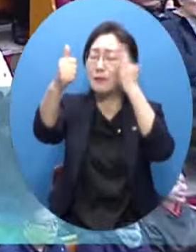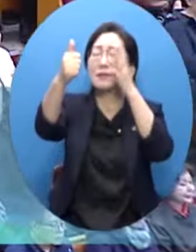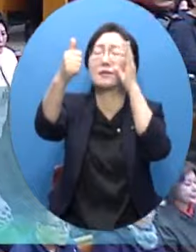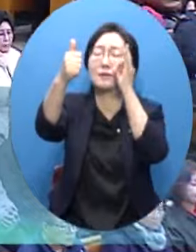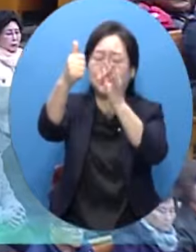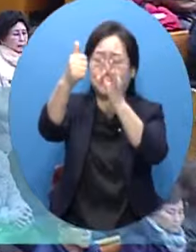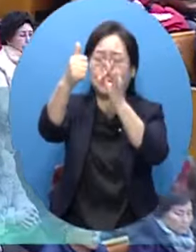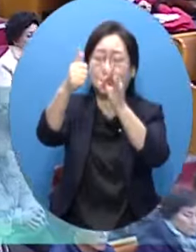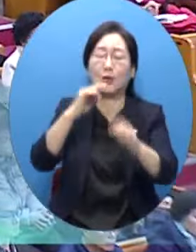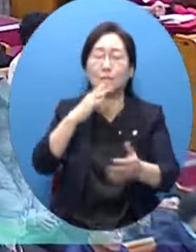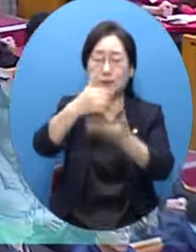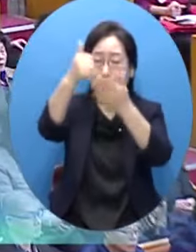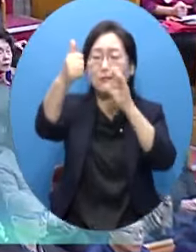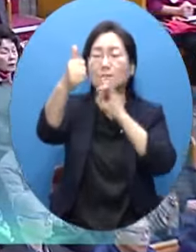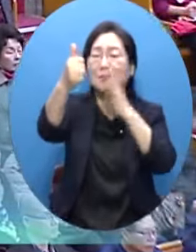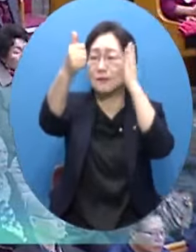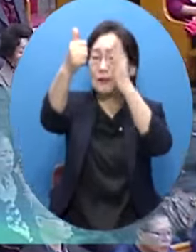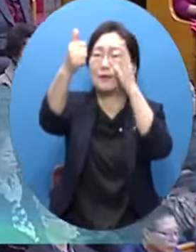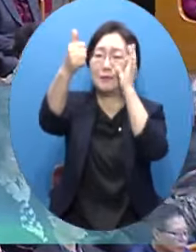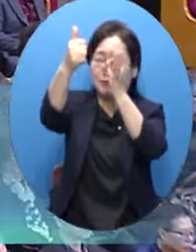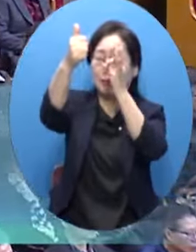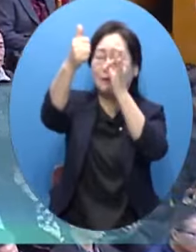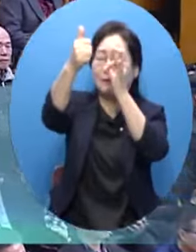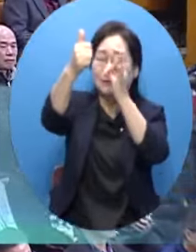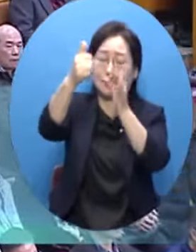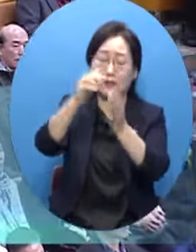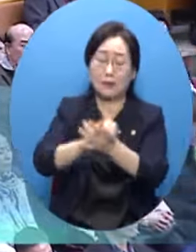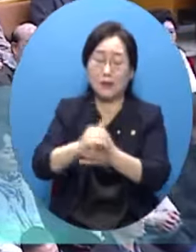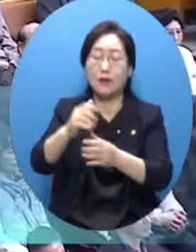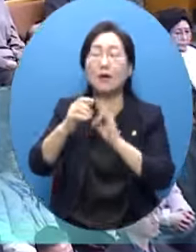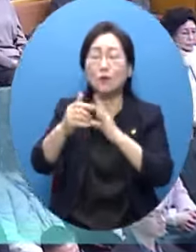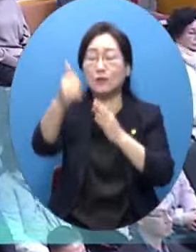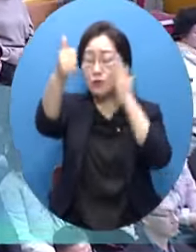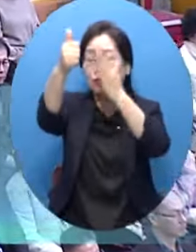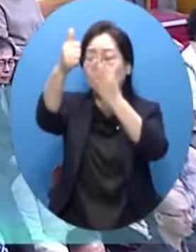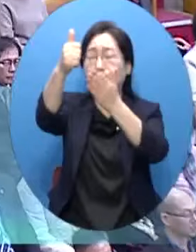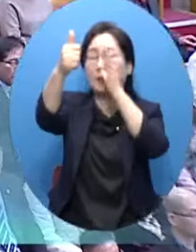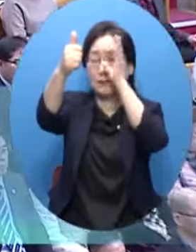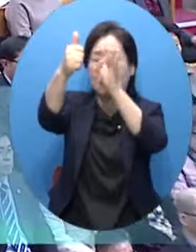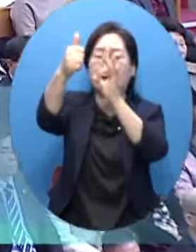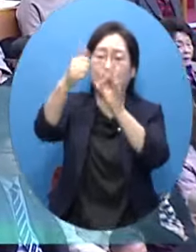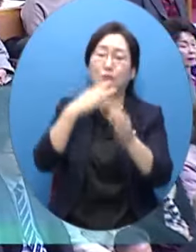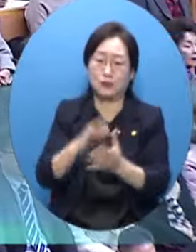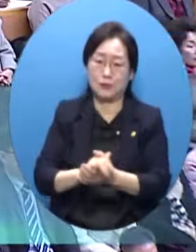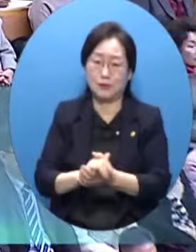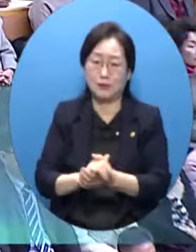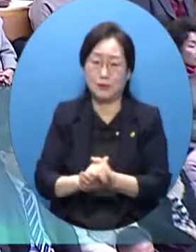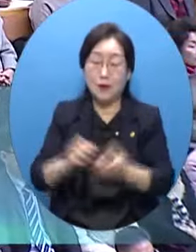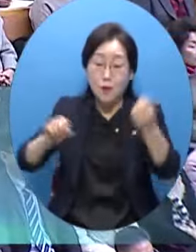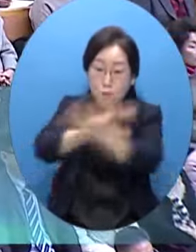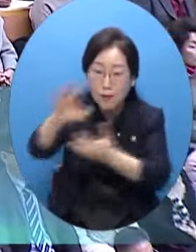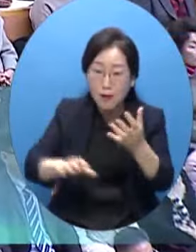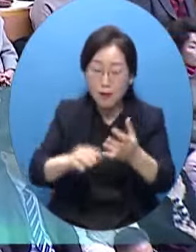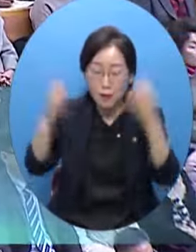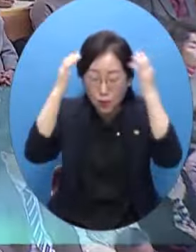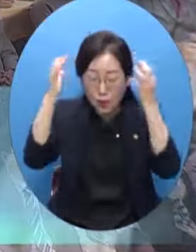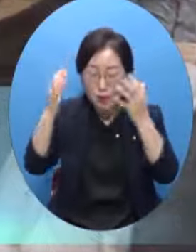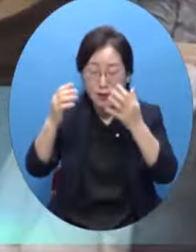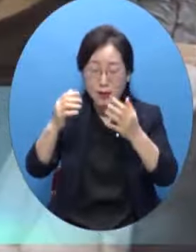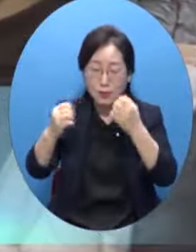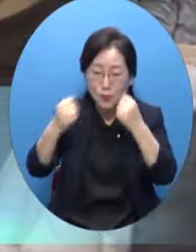바라보나이다. 오직 주만 바라보나이다. 오직 주만 바라보나이다. 환난의 때 고난 중에